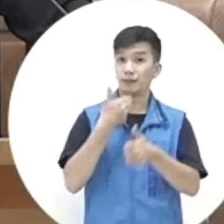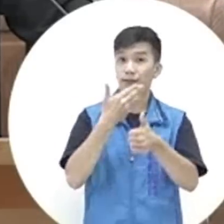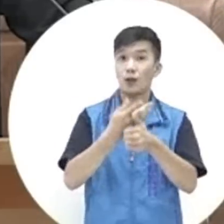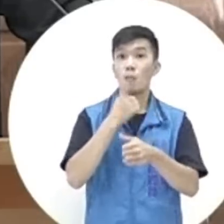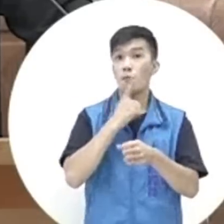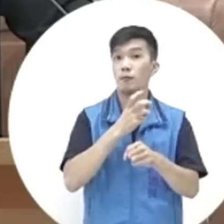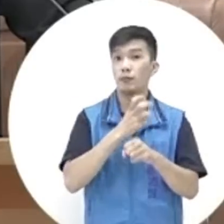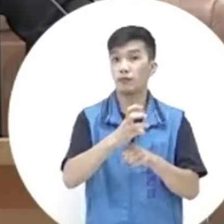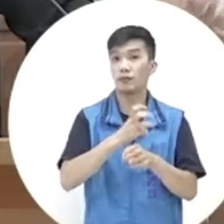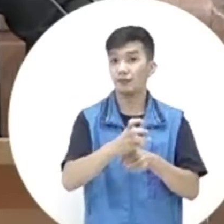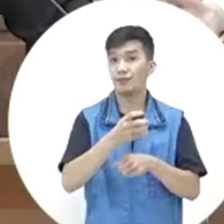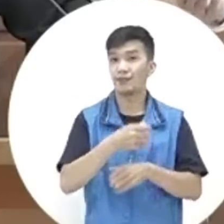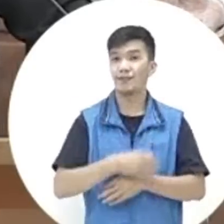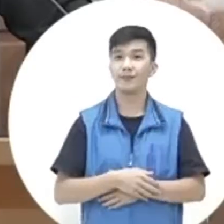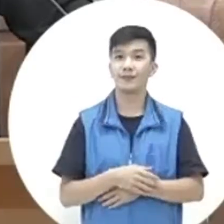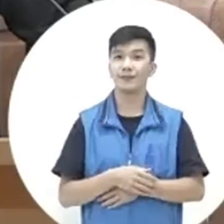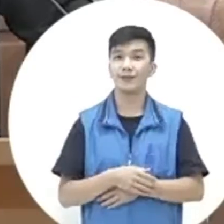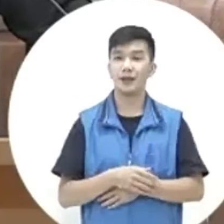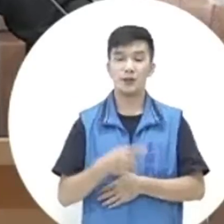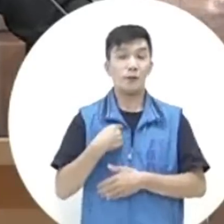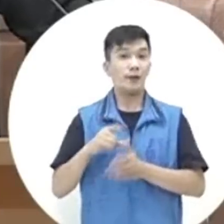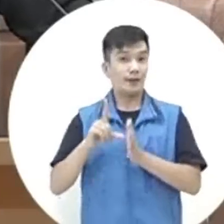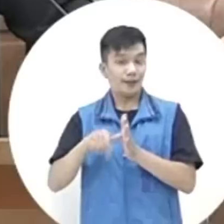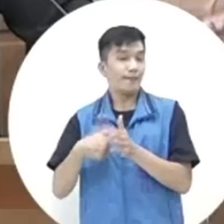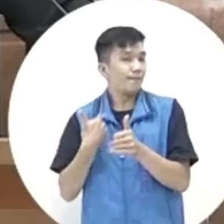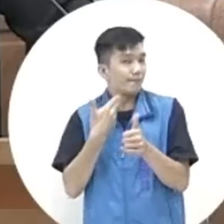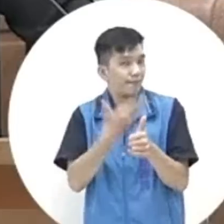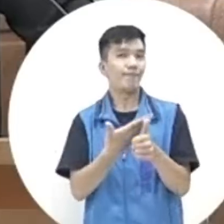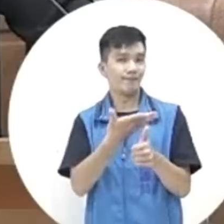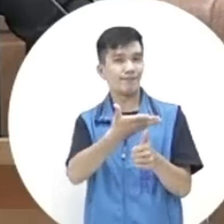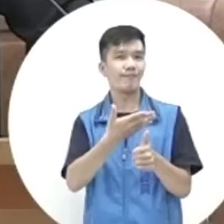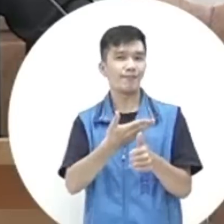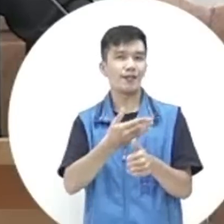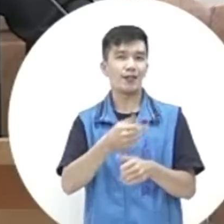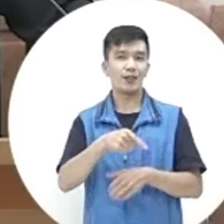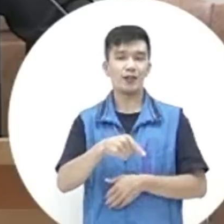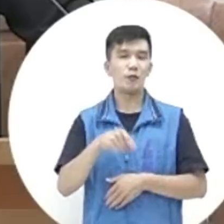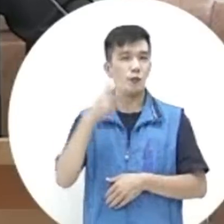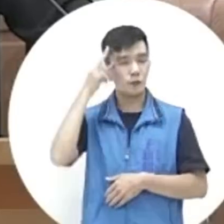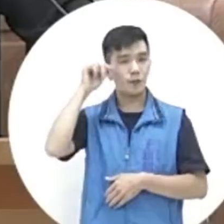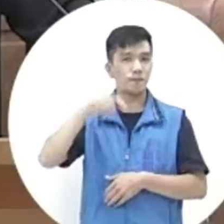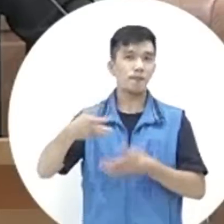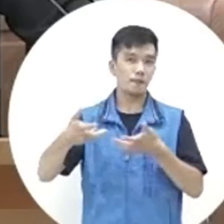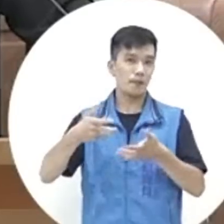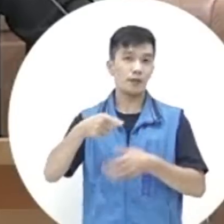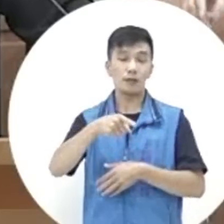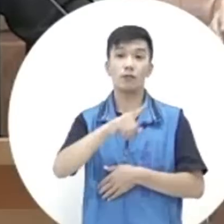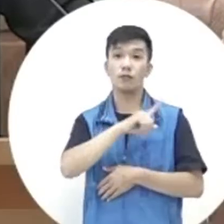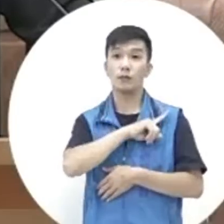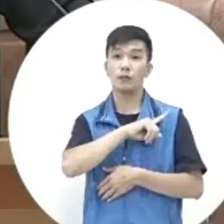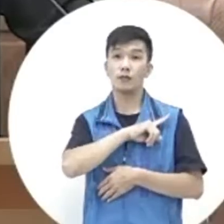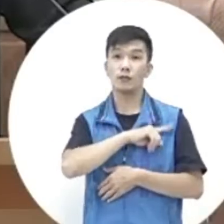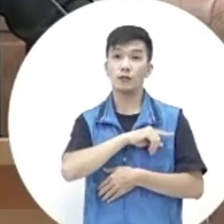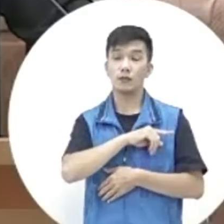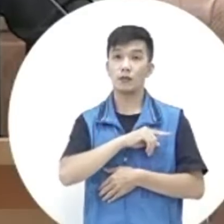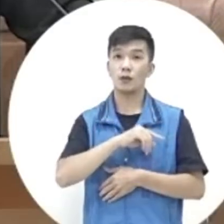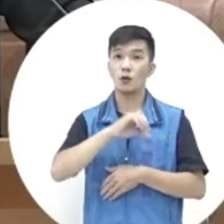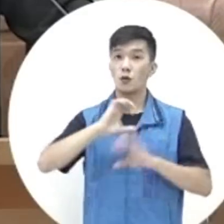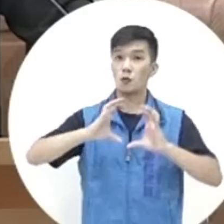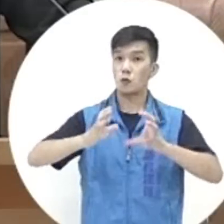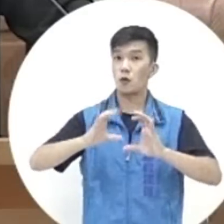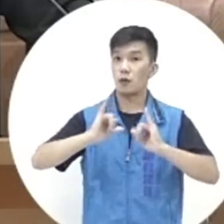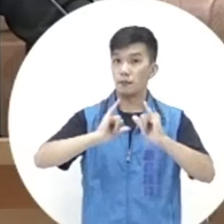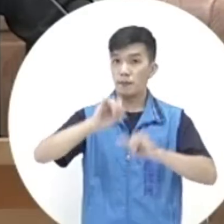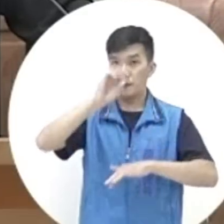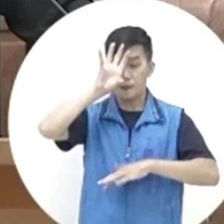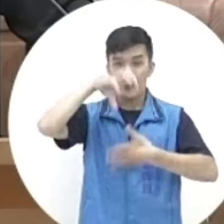时间，浪费我的这个宝贵时间成全你啊！我认为这个部分哈，尤其你 是国民党内的